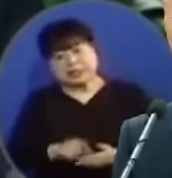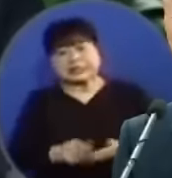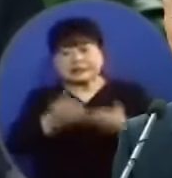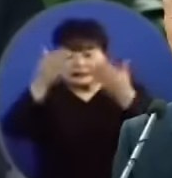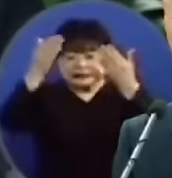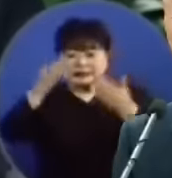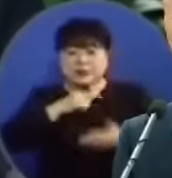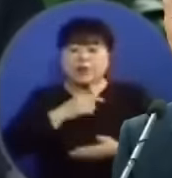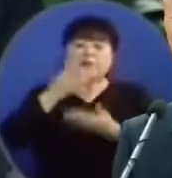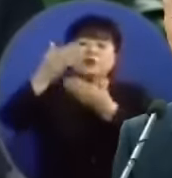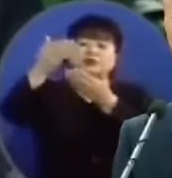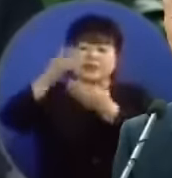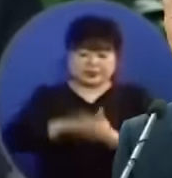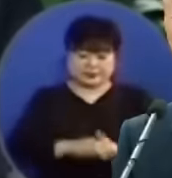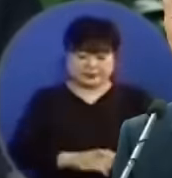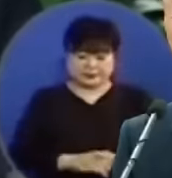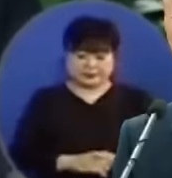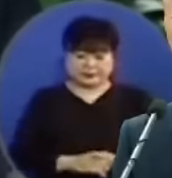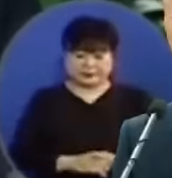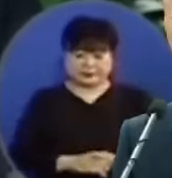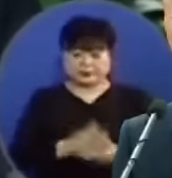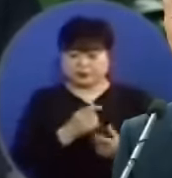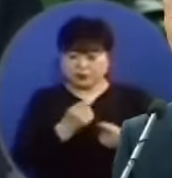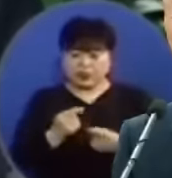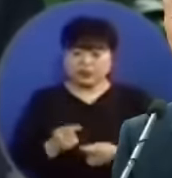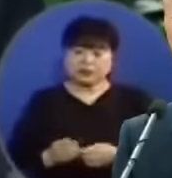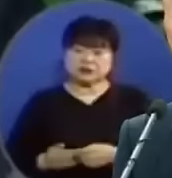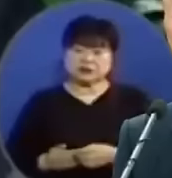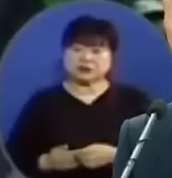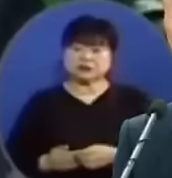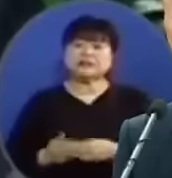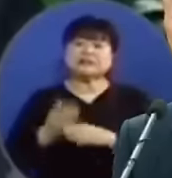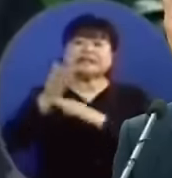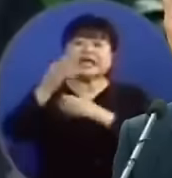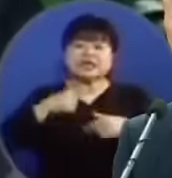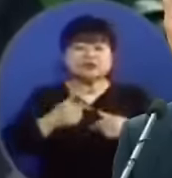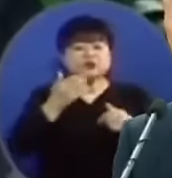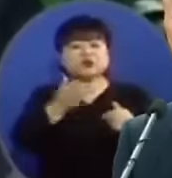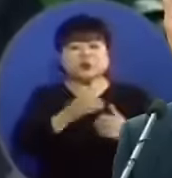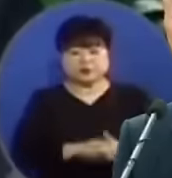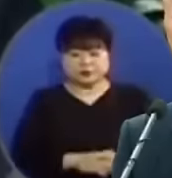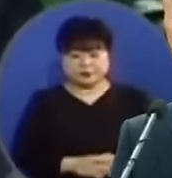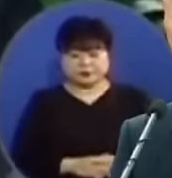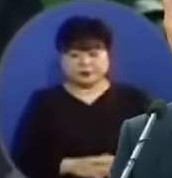지나면 봉사는 그 동동한 그 이상의 기쁨을 자기에게 갖다 주는 것입니다.